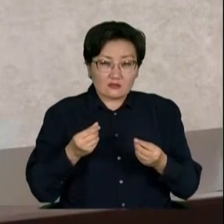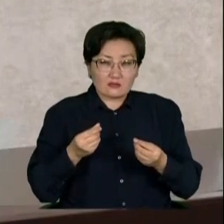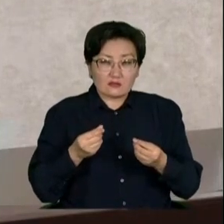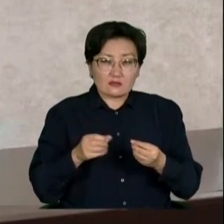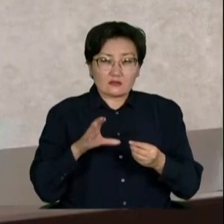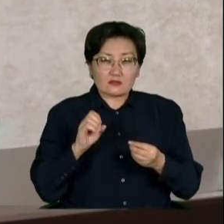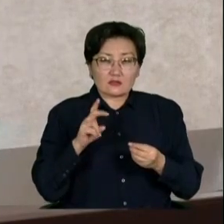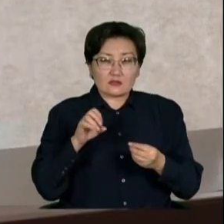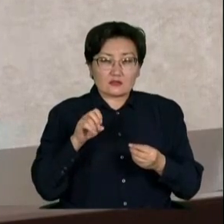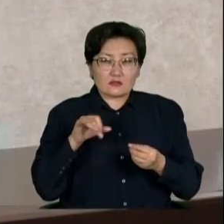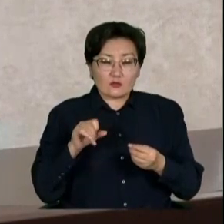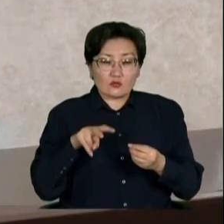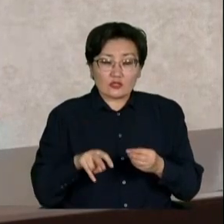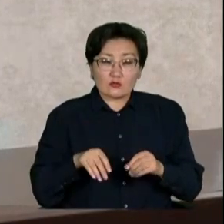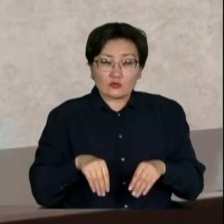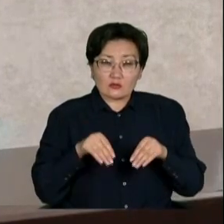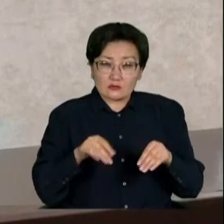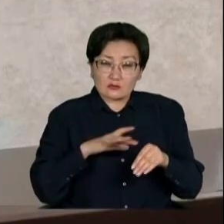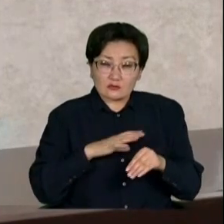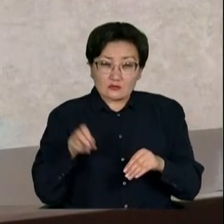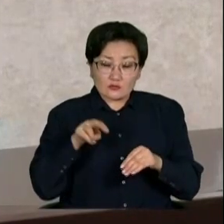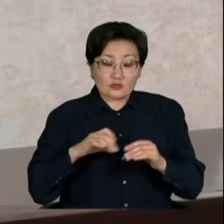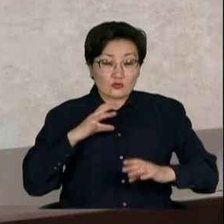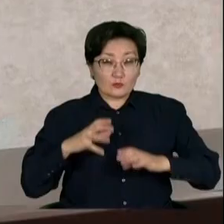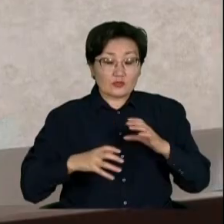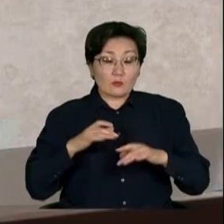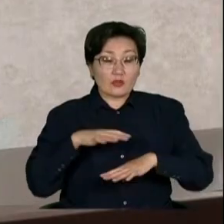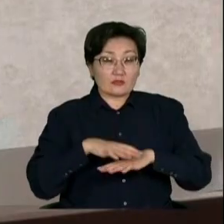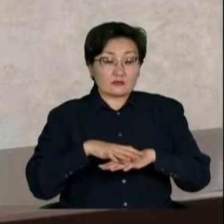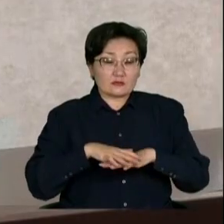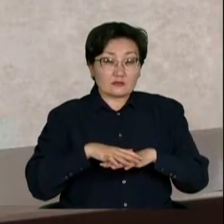сексеулі отырғызылды. Сонымен бірге Дүниежүзілік банктің